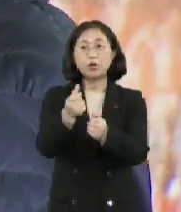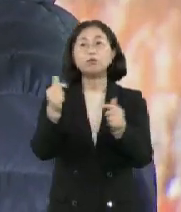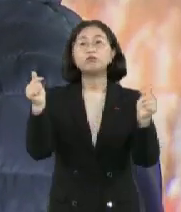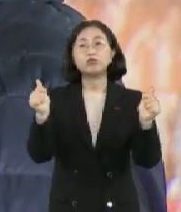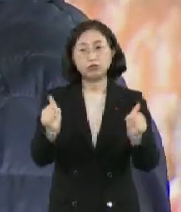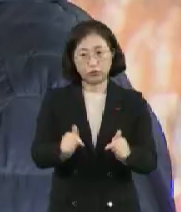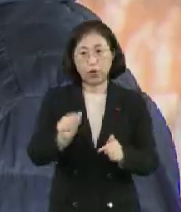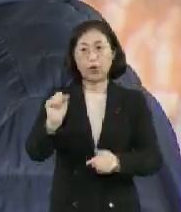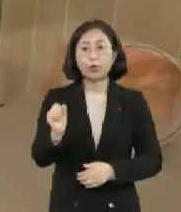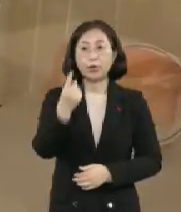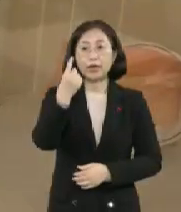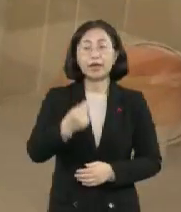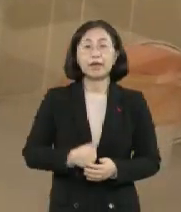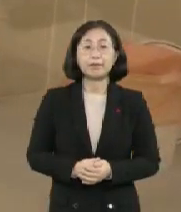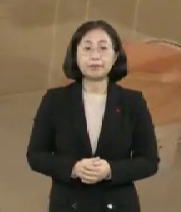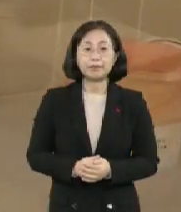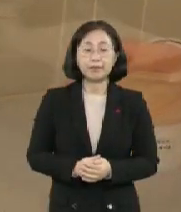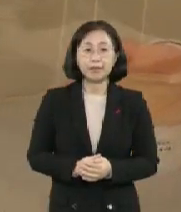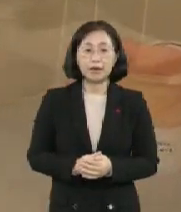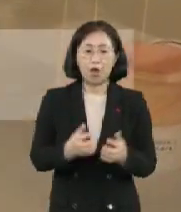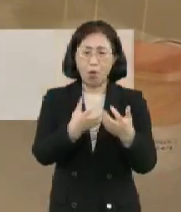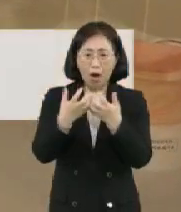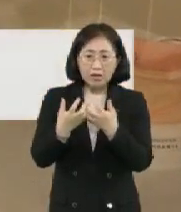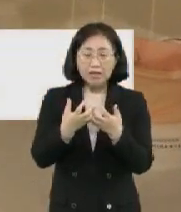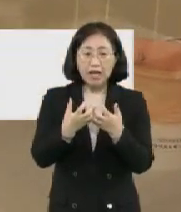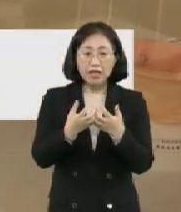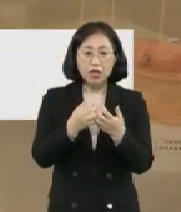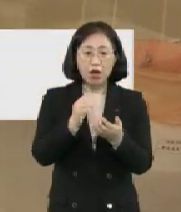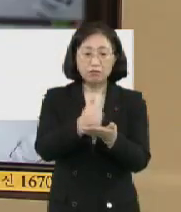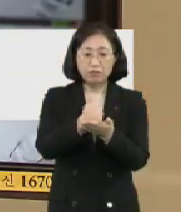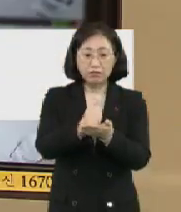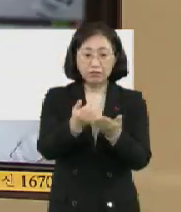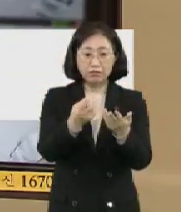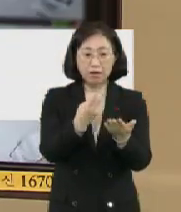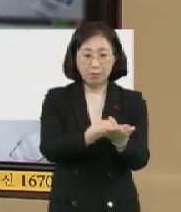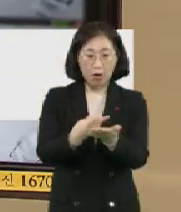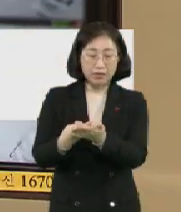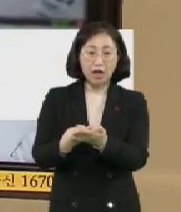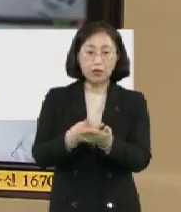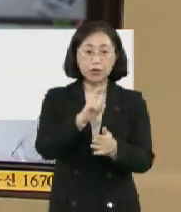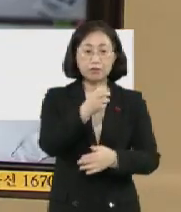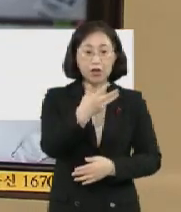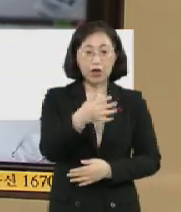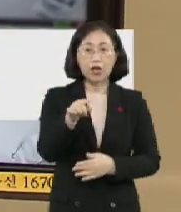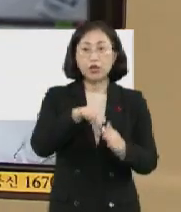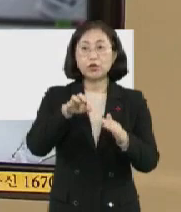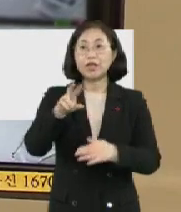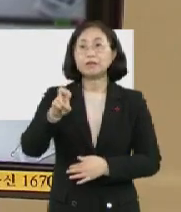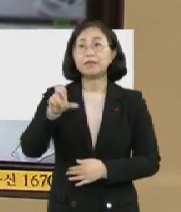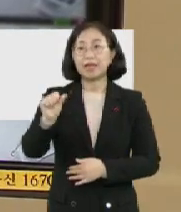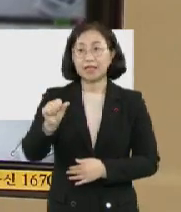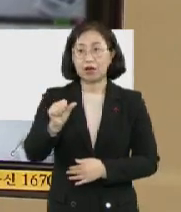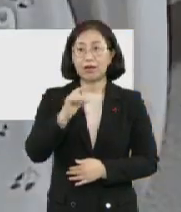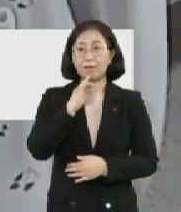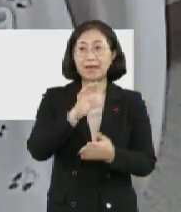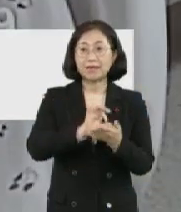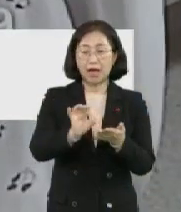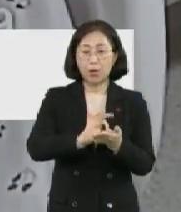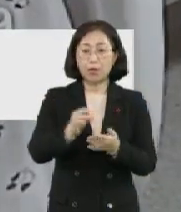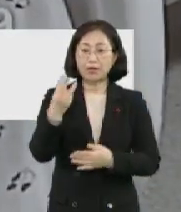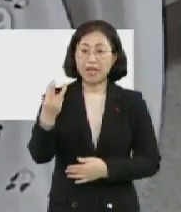것도 한몫했습니다. 빈자리 없이 꽉 차 있던 중증 병상도 28개 가운데 25개만 사용